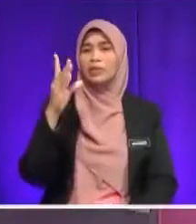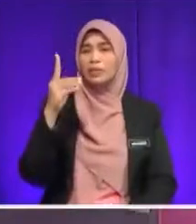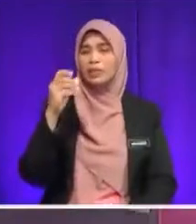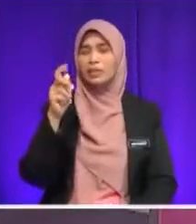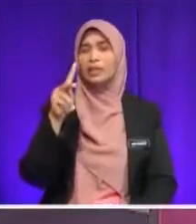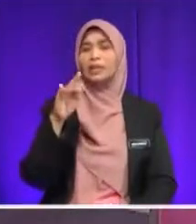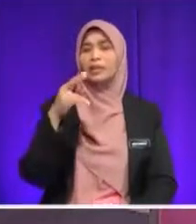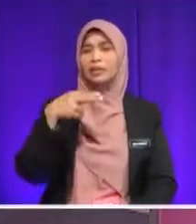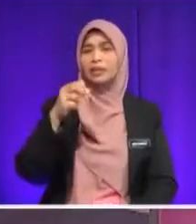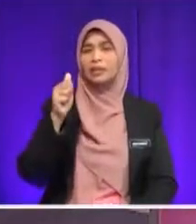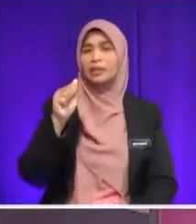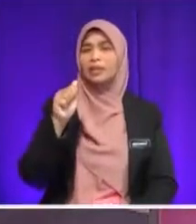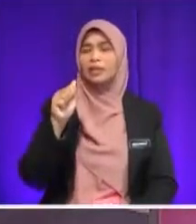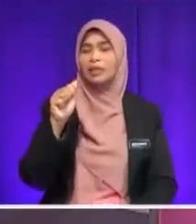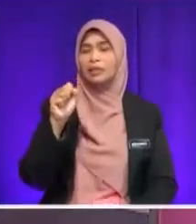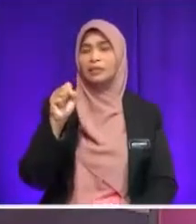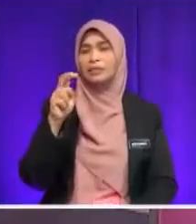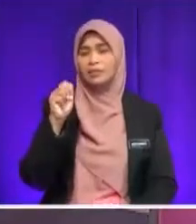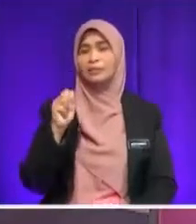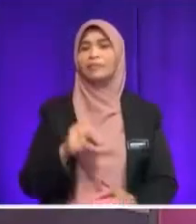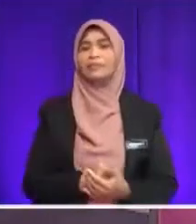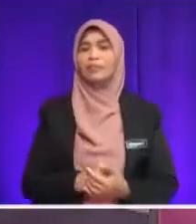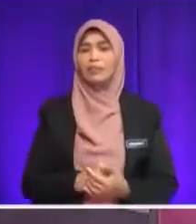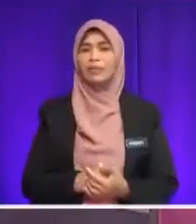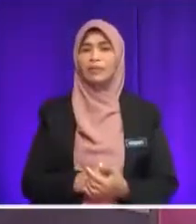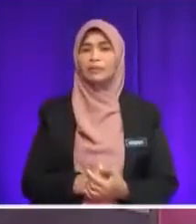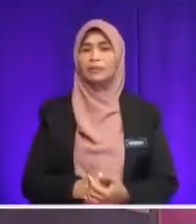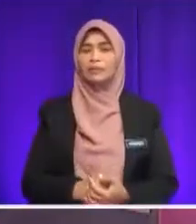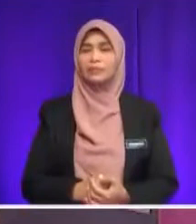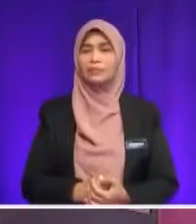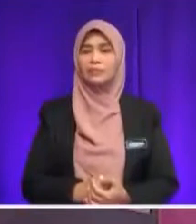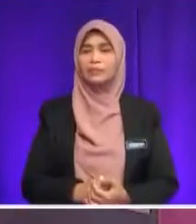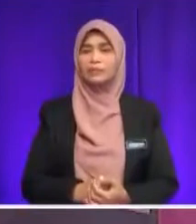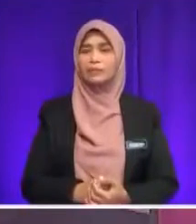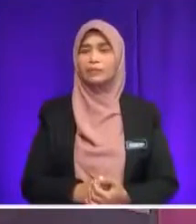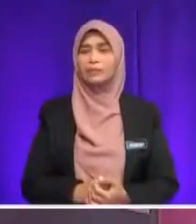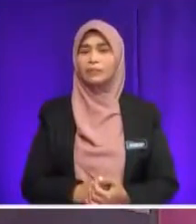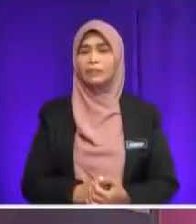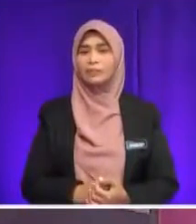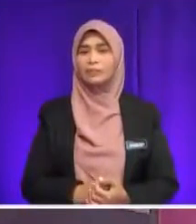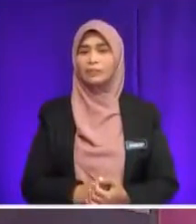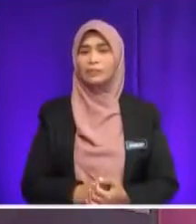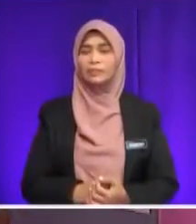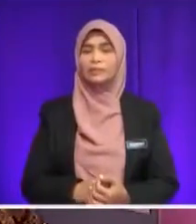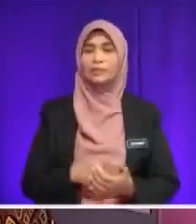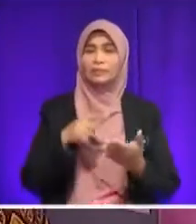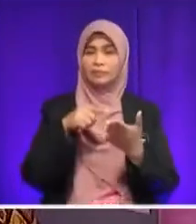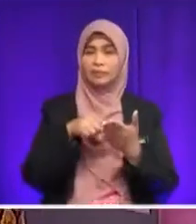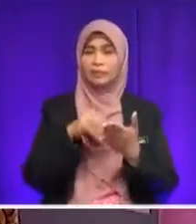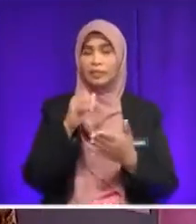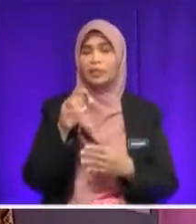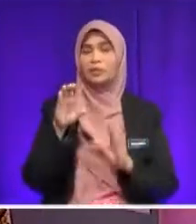risau Janganlah Rasul saw ini tak tepung sorok nanti bisa dapat rusak Hatta ya nyaris Oke ini pula